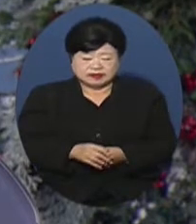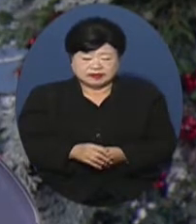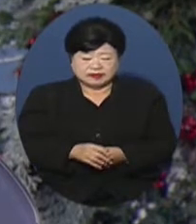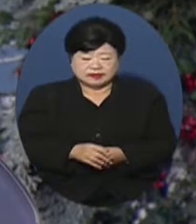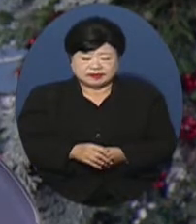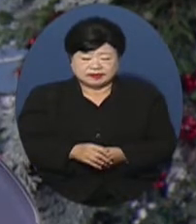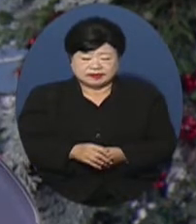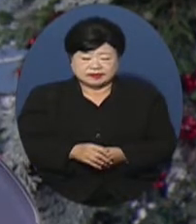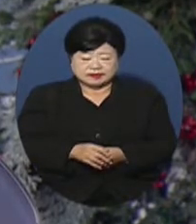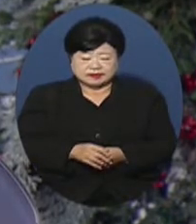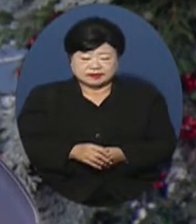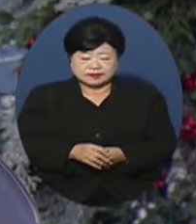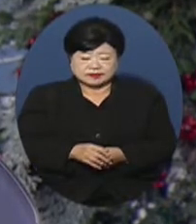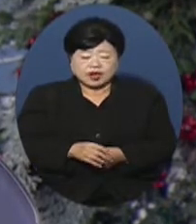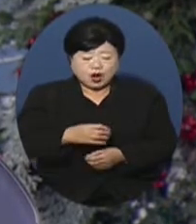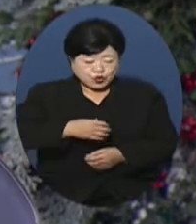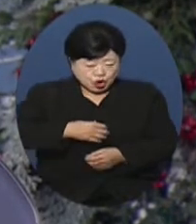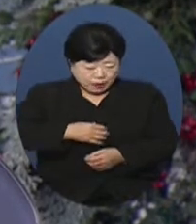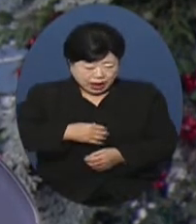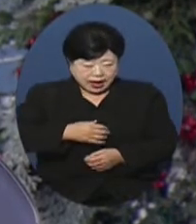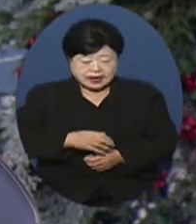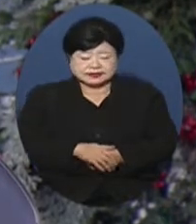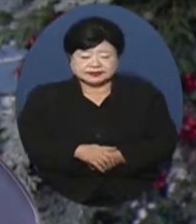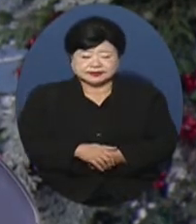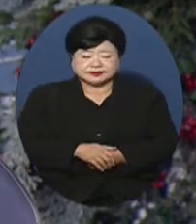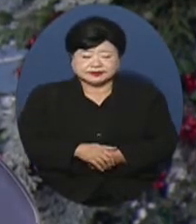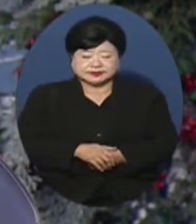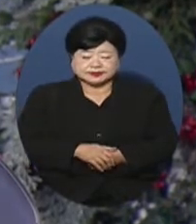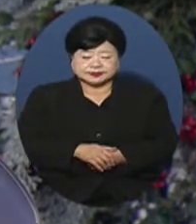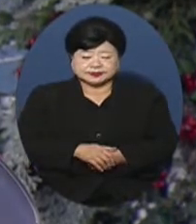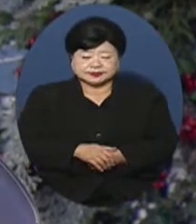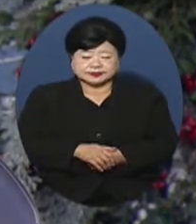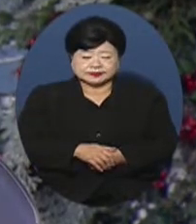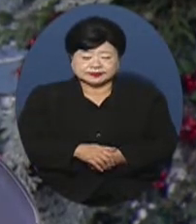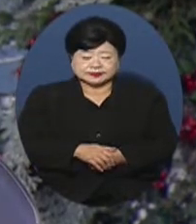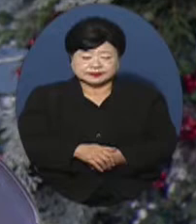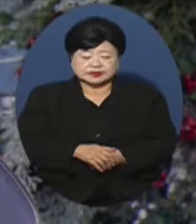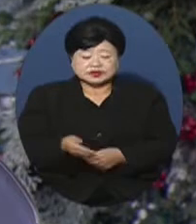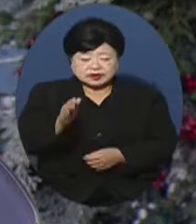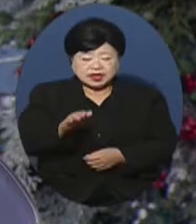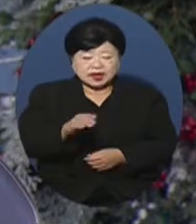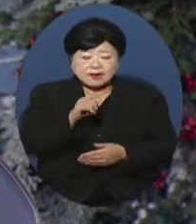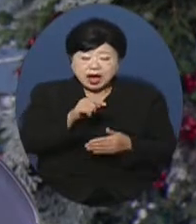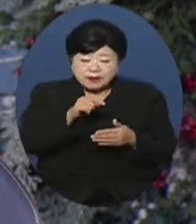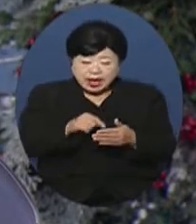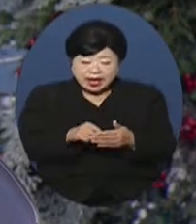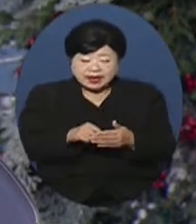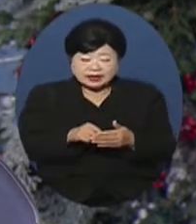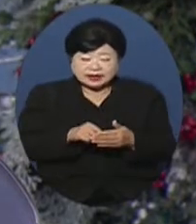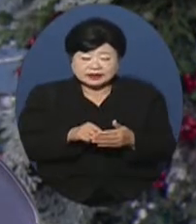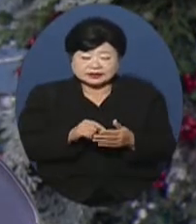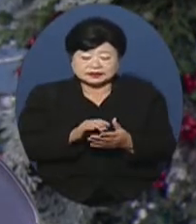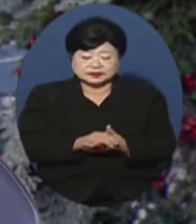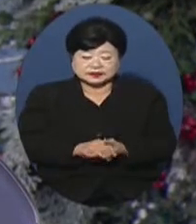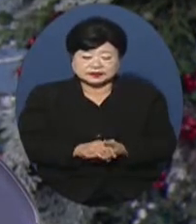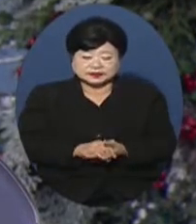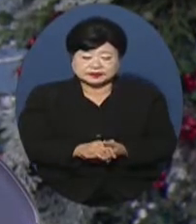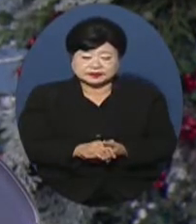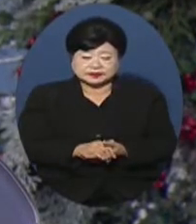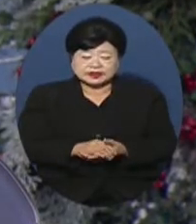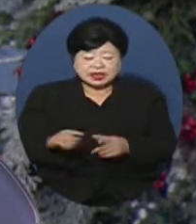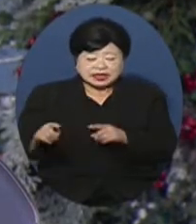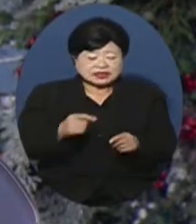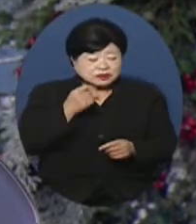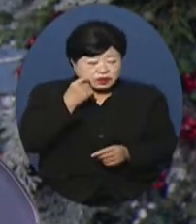얼마나 위험한 합니까 그런데 마음에 선택 다스리지